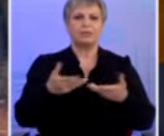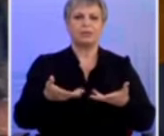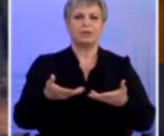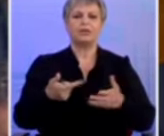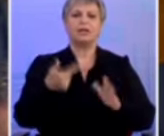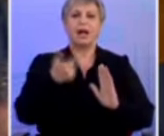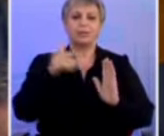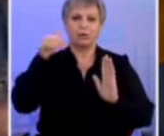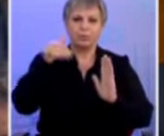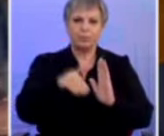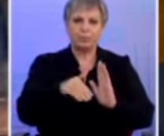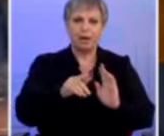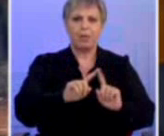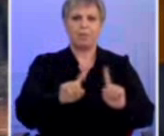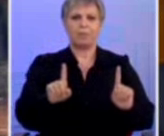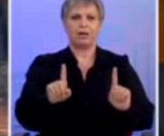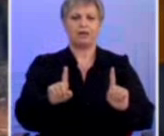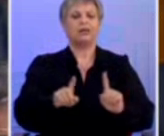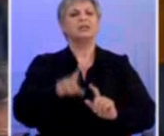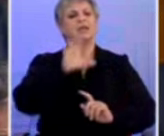ηφαισιακές τάσεις και πράγματι να βγούμε από την κρίση.